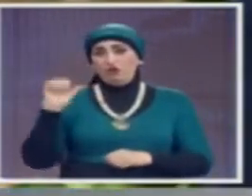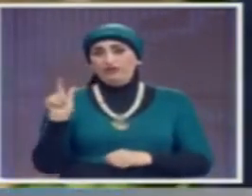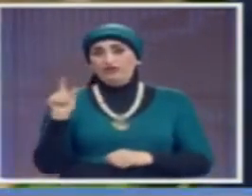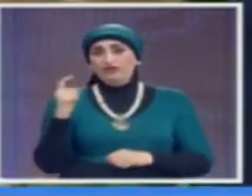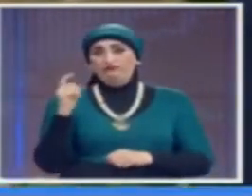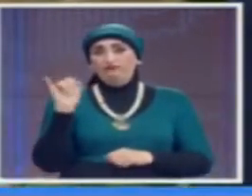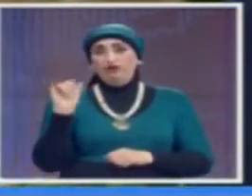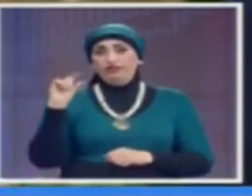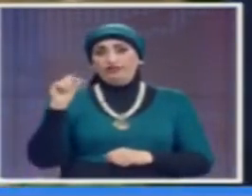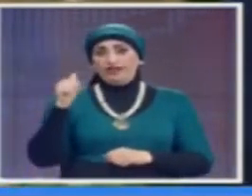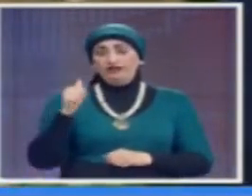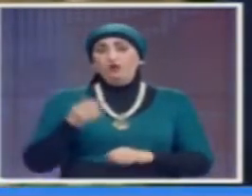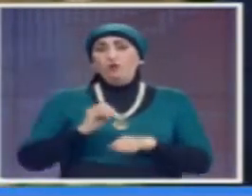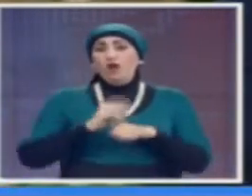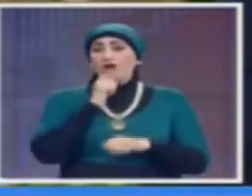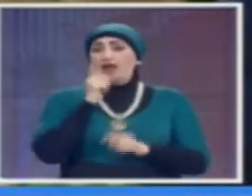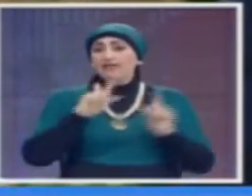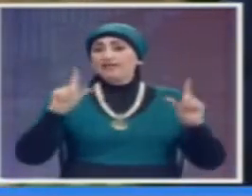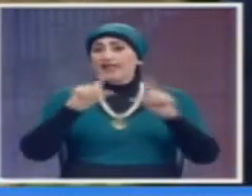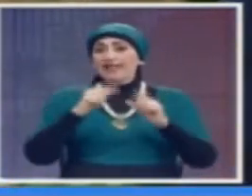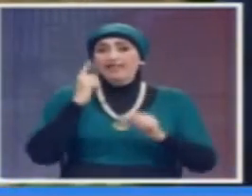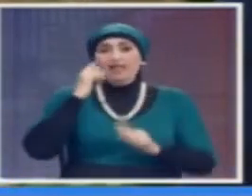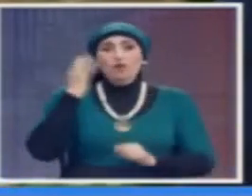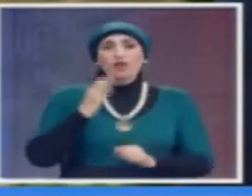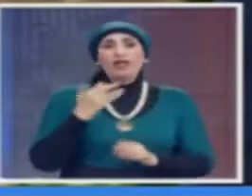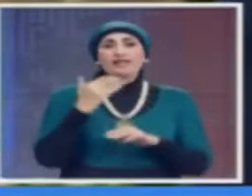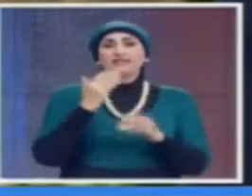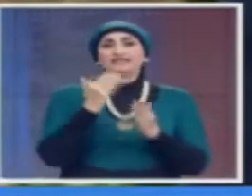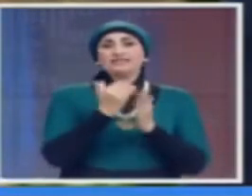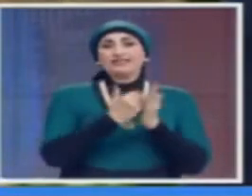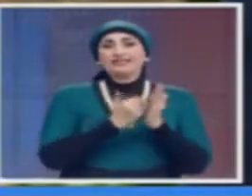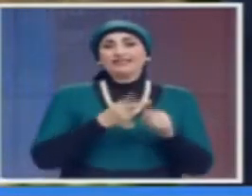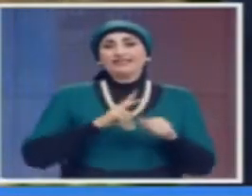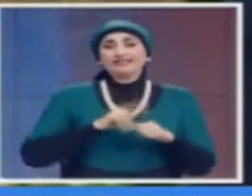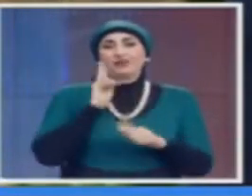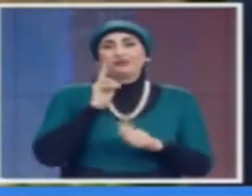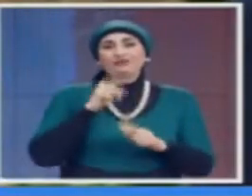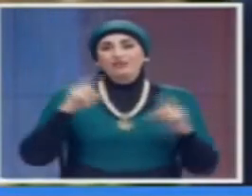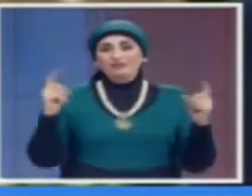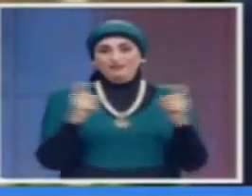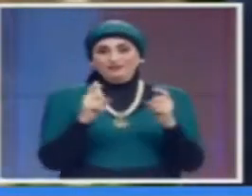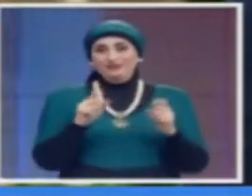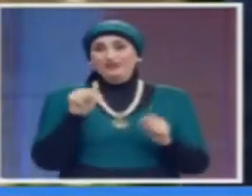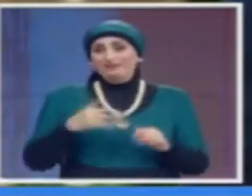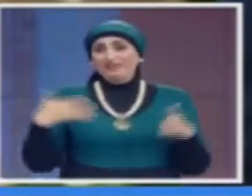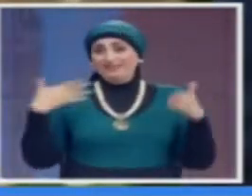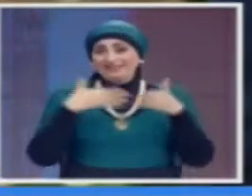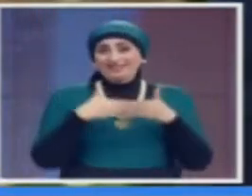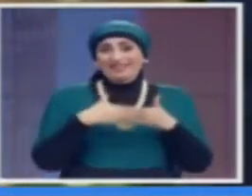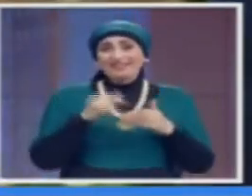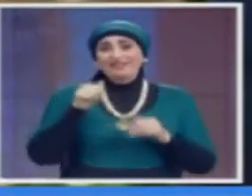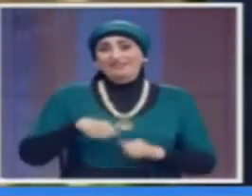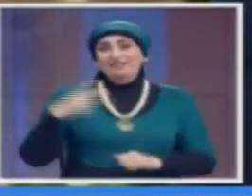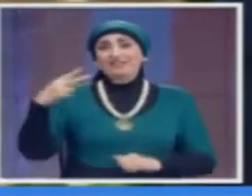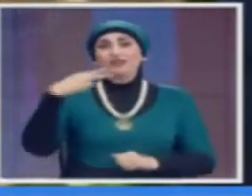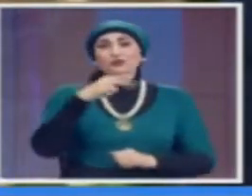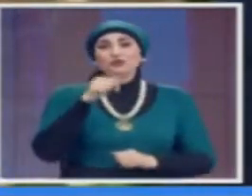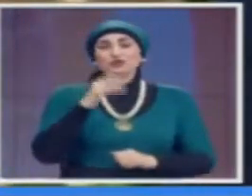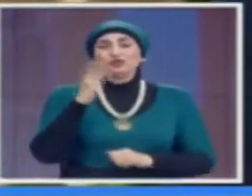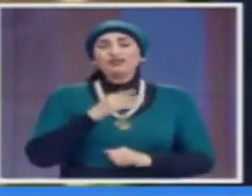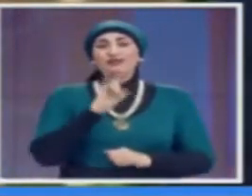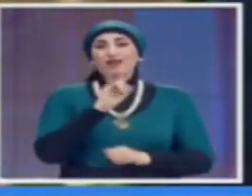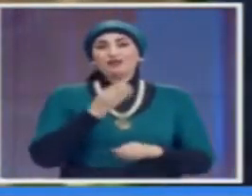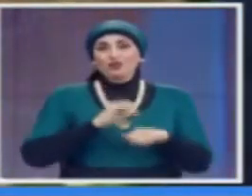بولاية فلوريدا. وقالت اللجنة إنها ستركز على الاستعداد للمناظرة الرئاسية النهائية المقررة في 22 من